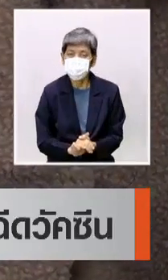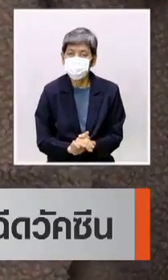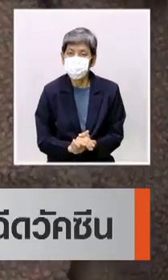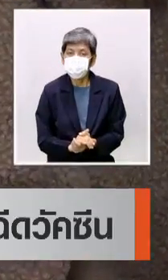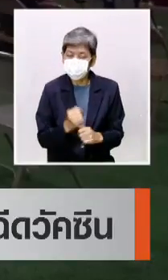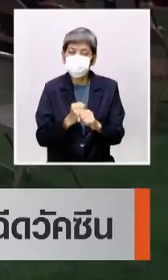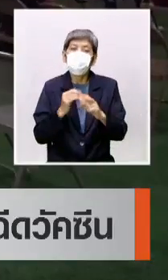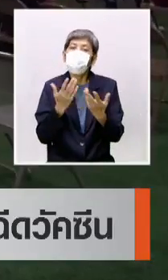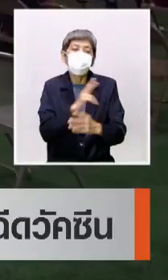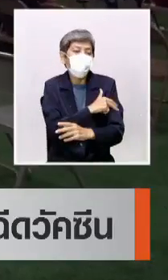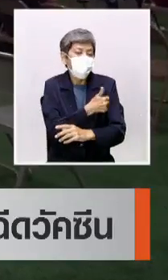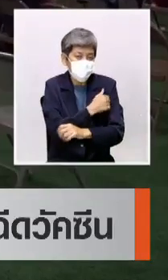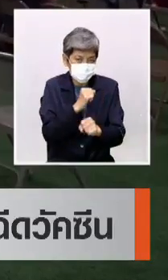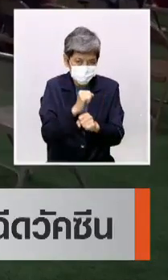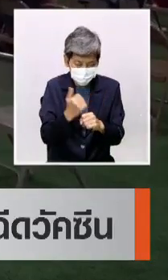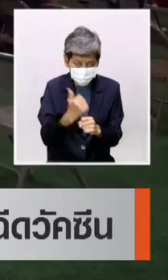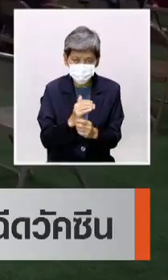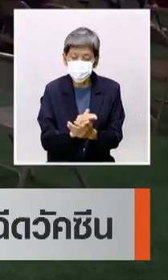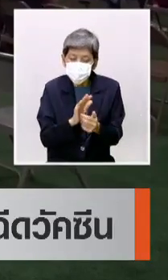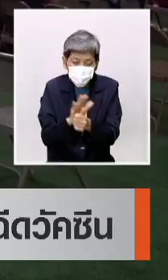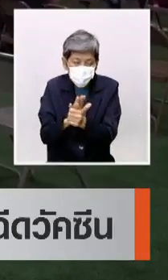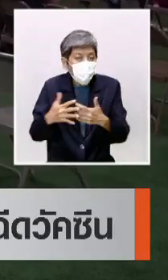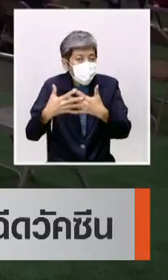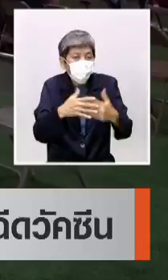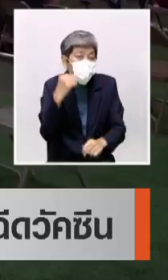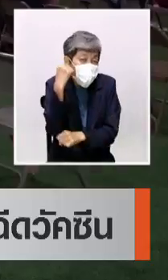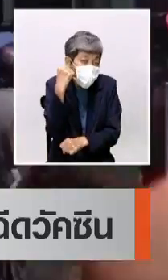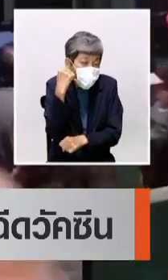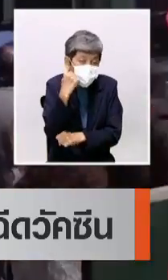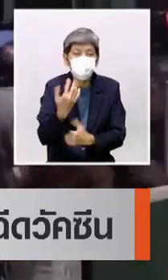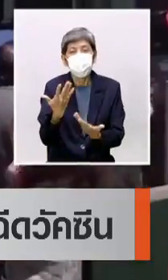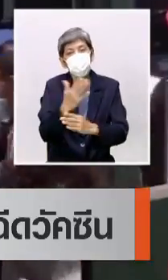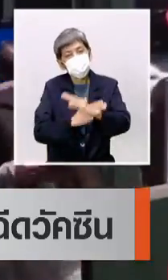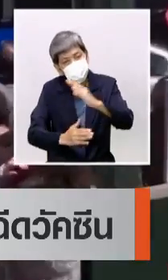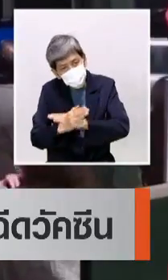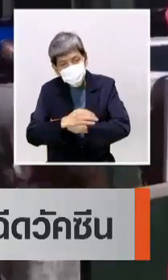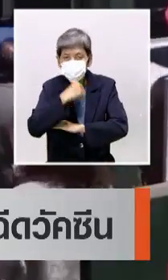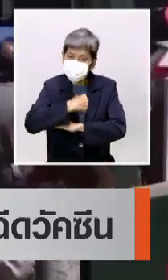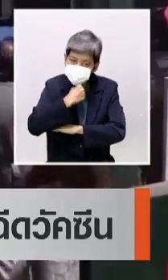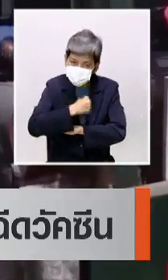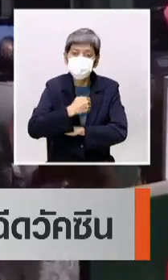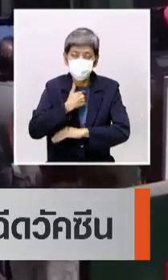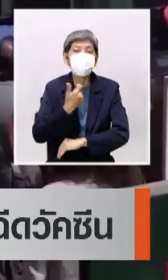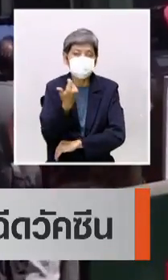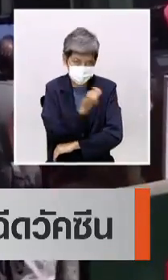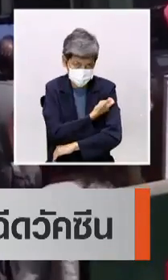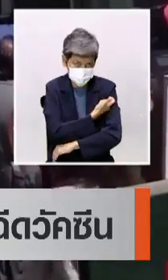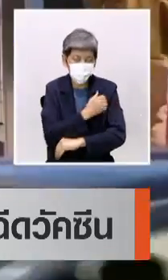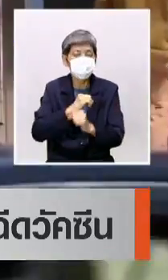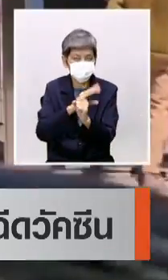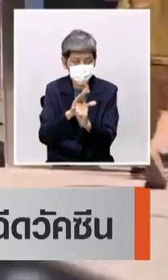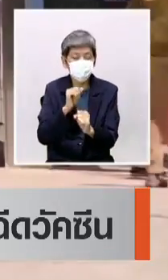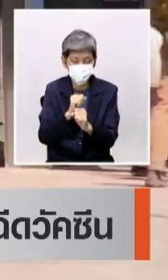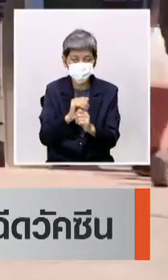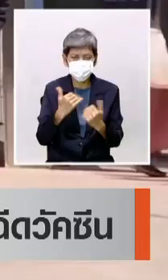และ Medicaid ของรัฐบาลที่สงเคราะห์คนอเมริกันที่ยากจนผู้พิการและผู้สูงอายุก็จะต้องฉีดวัคซีนต้านโควิดด้ว